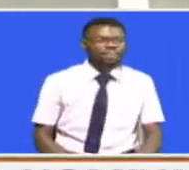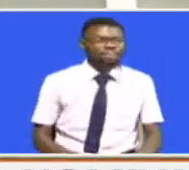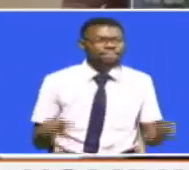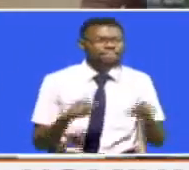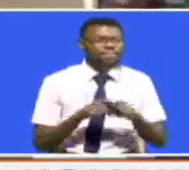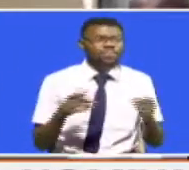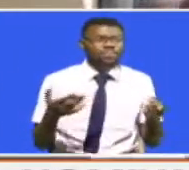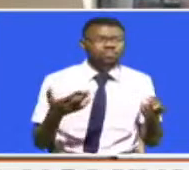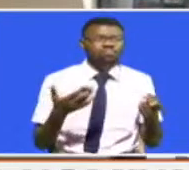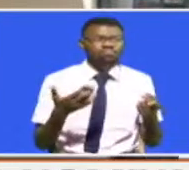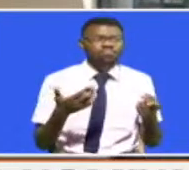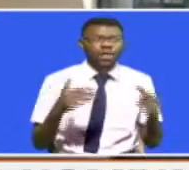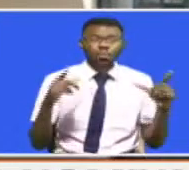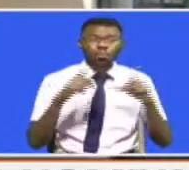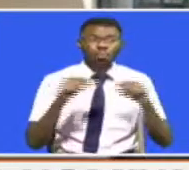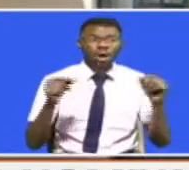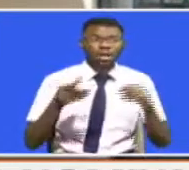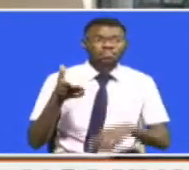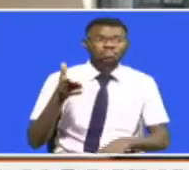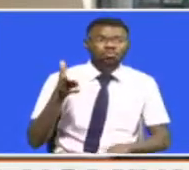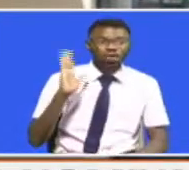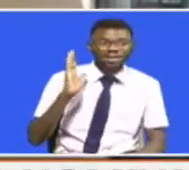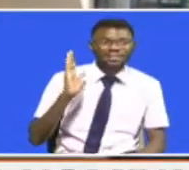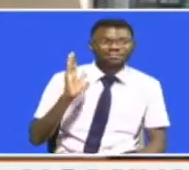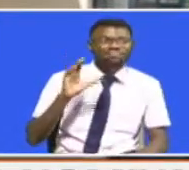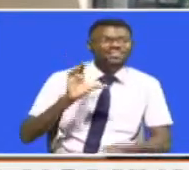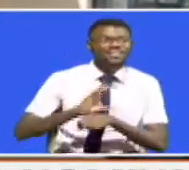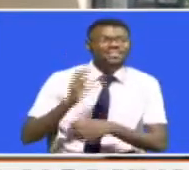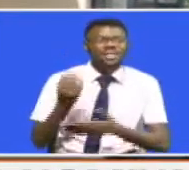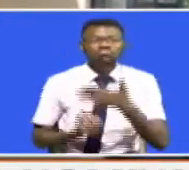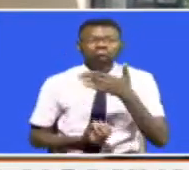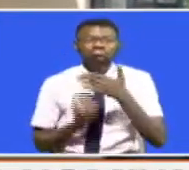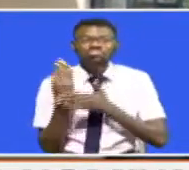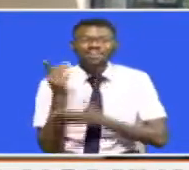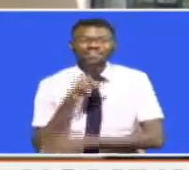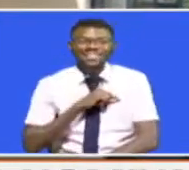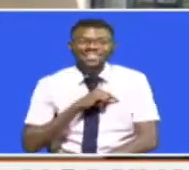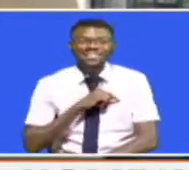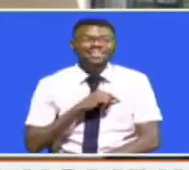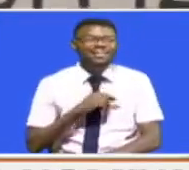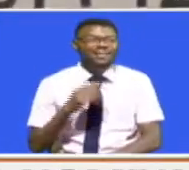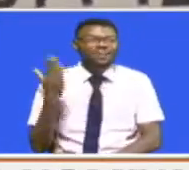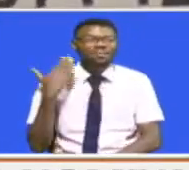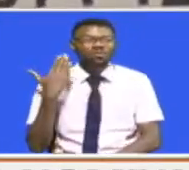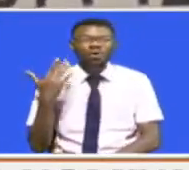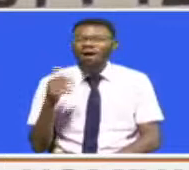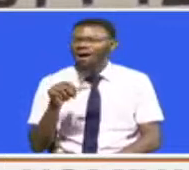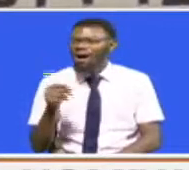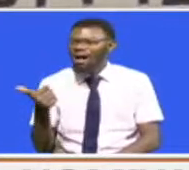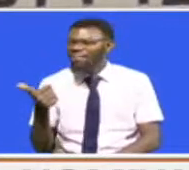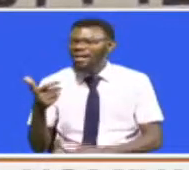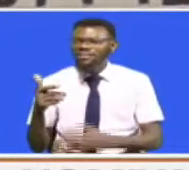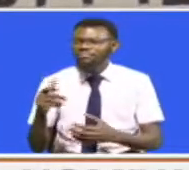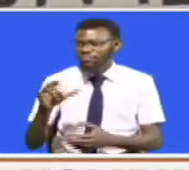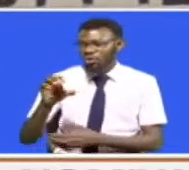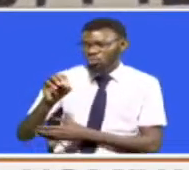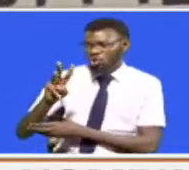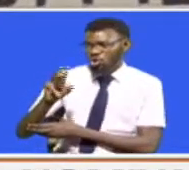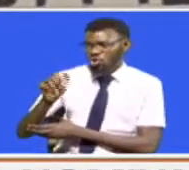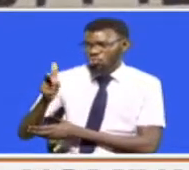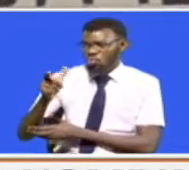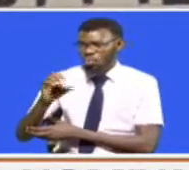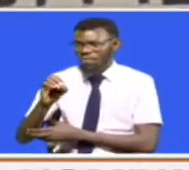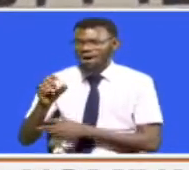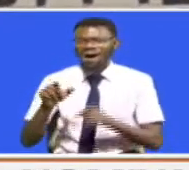la Mungu. Chimbuko la kanisa hili likichangiwa sana na utofauti kati ya imani ya Nabii Yohana Walo na ile